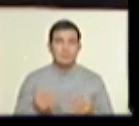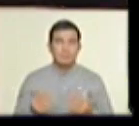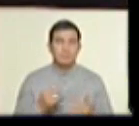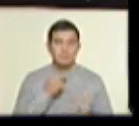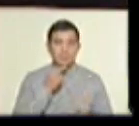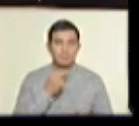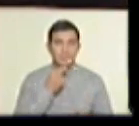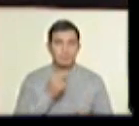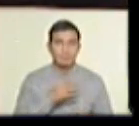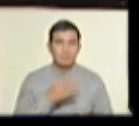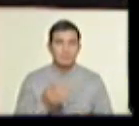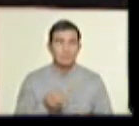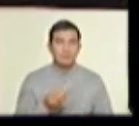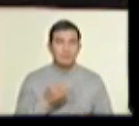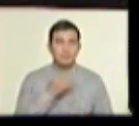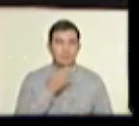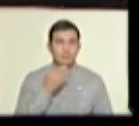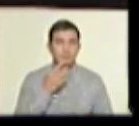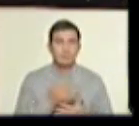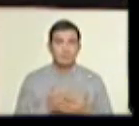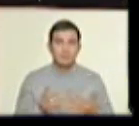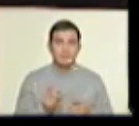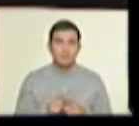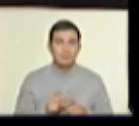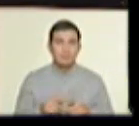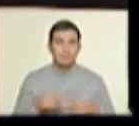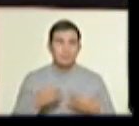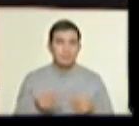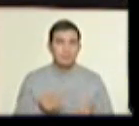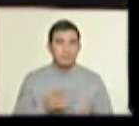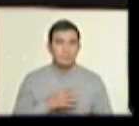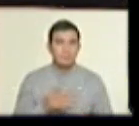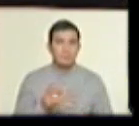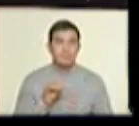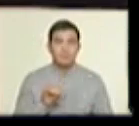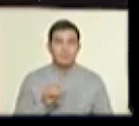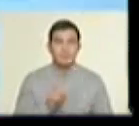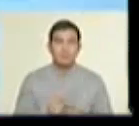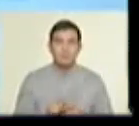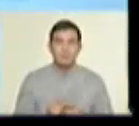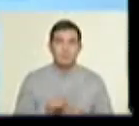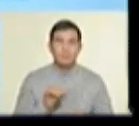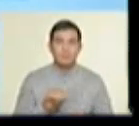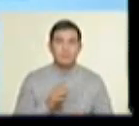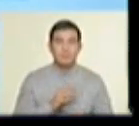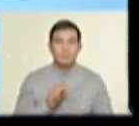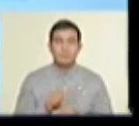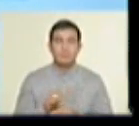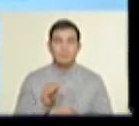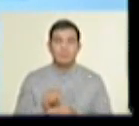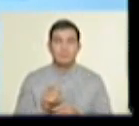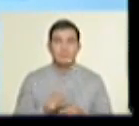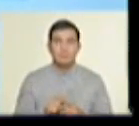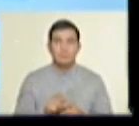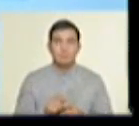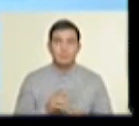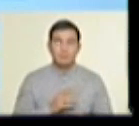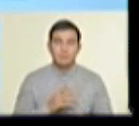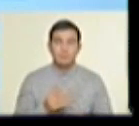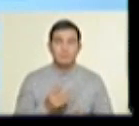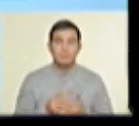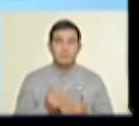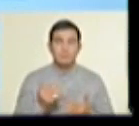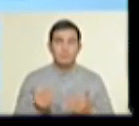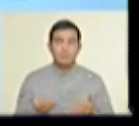unda bizga bir qancha so'zlar berilgan. Ya'ni ushbu so'zlar qo'shma so'zlar hisoblanadi. Biz ular